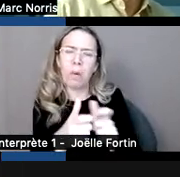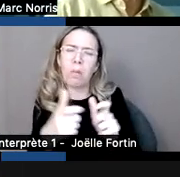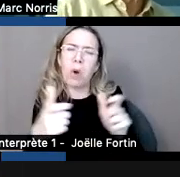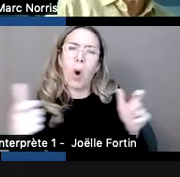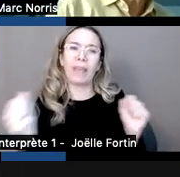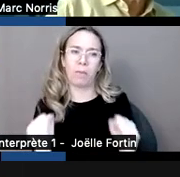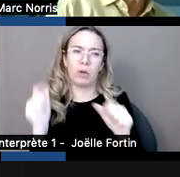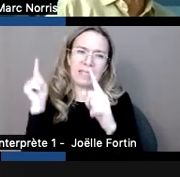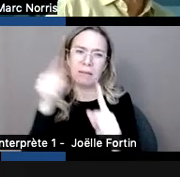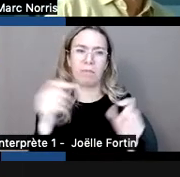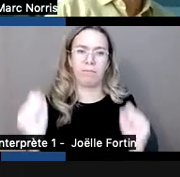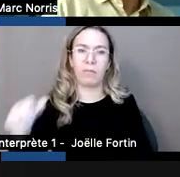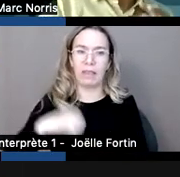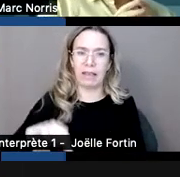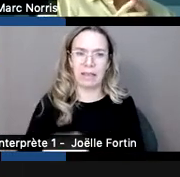possible.